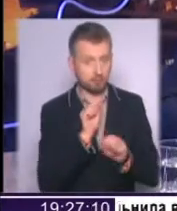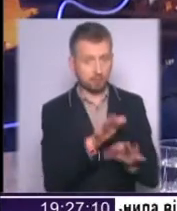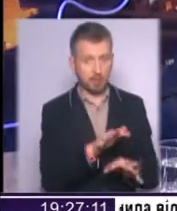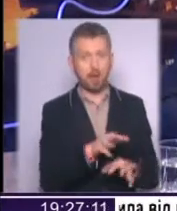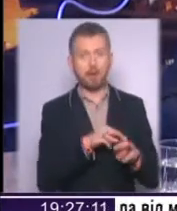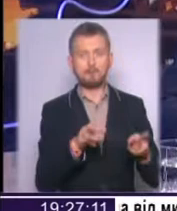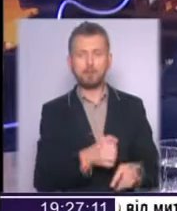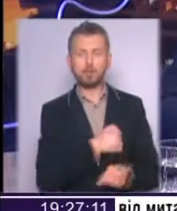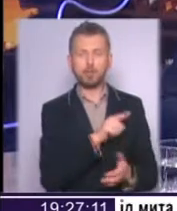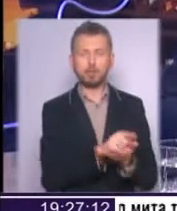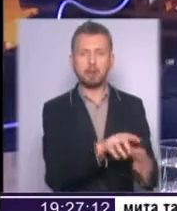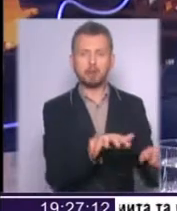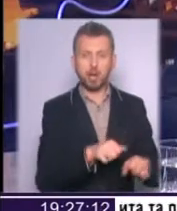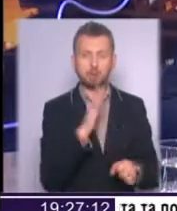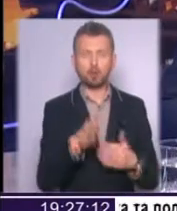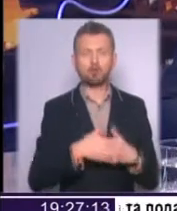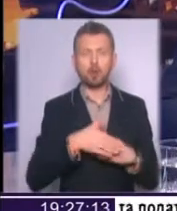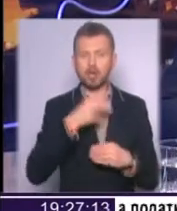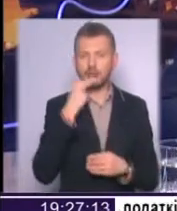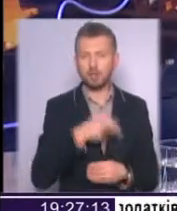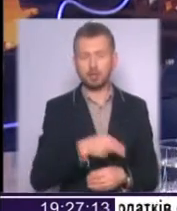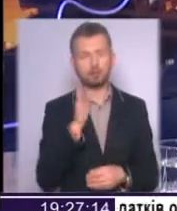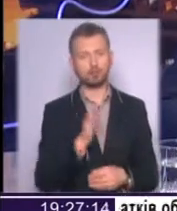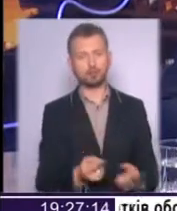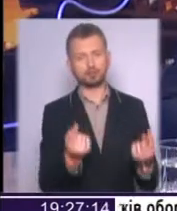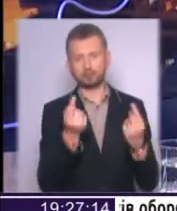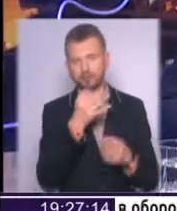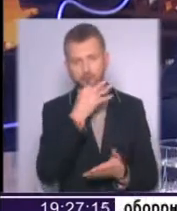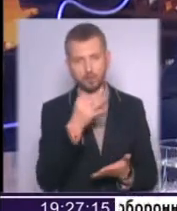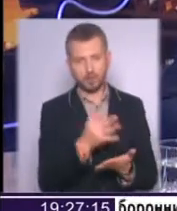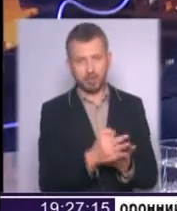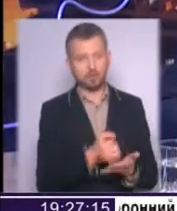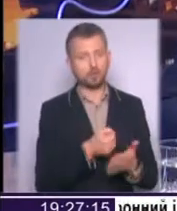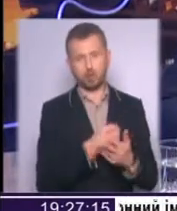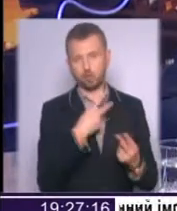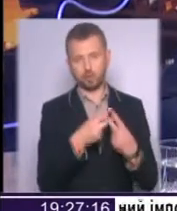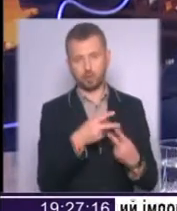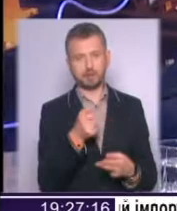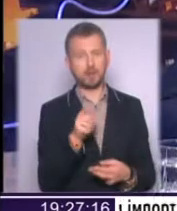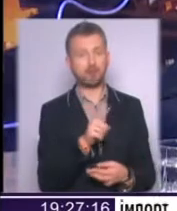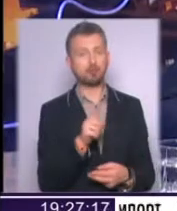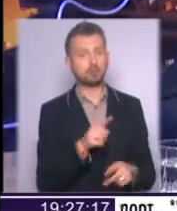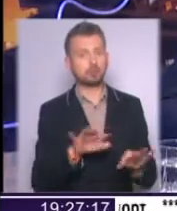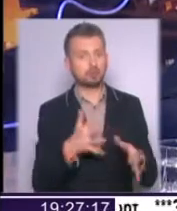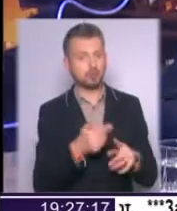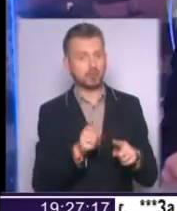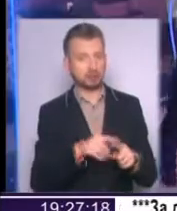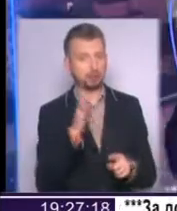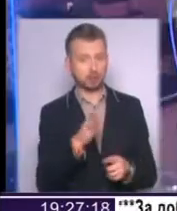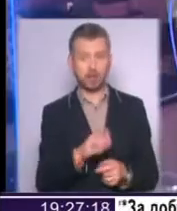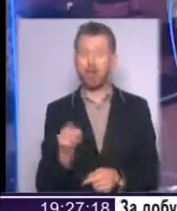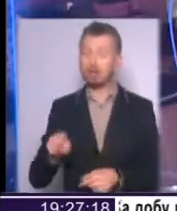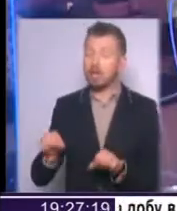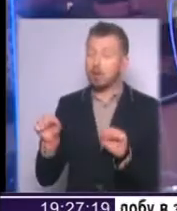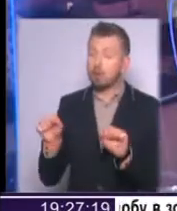має забрати. Будуть покарані винні, понесуть неймовірну відповідальність аж до тюрми за те, що, не дай Бог, це буде... Пане Сергій, ви можете,